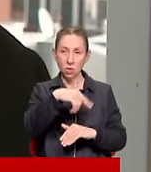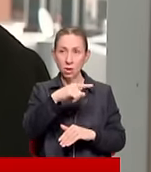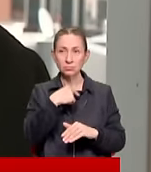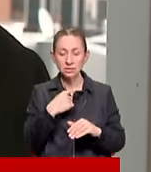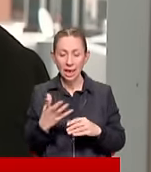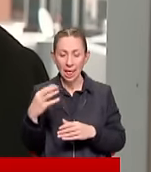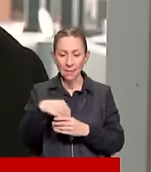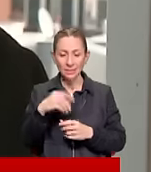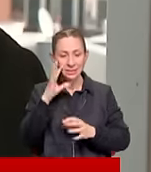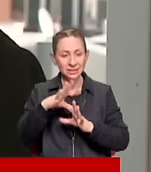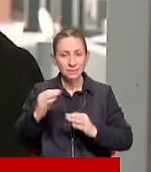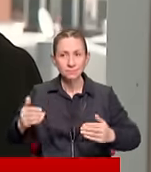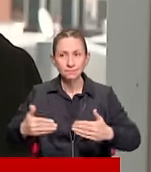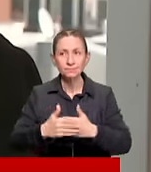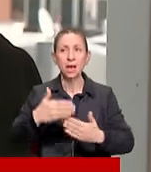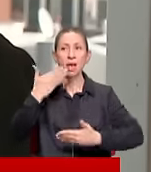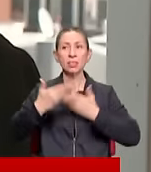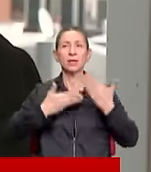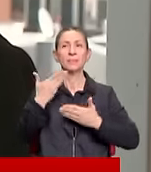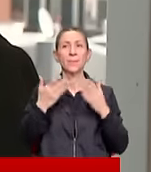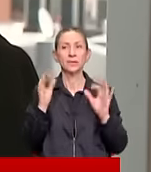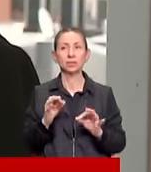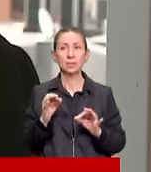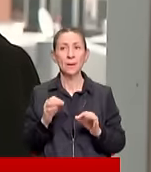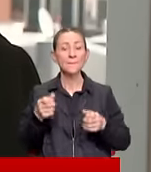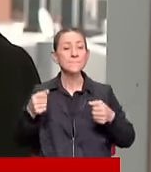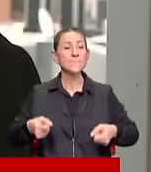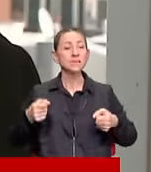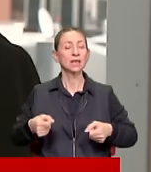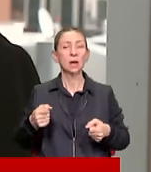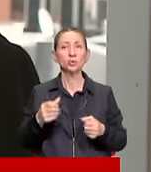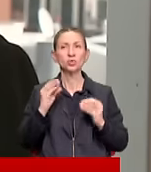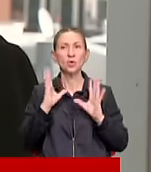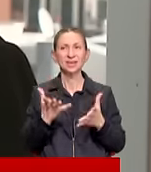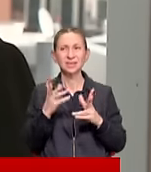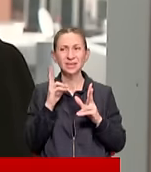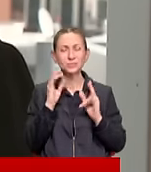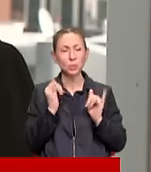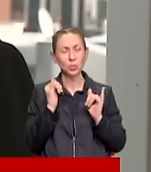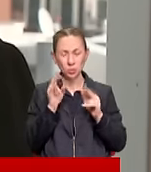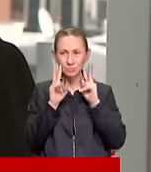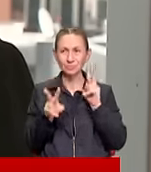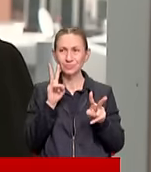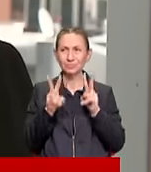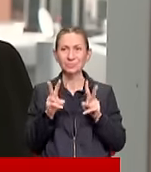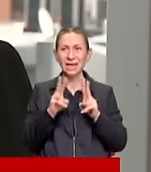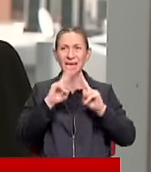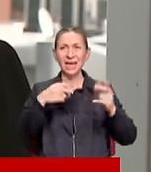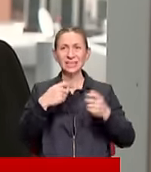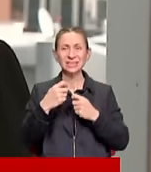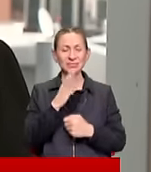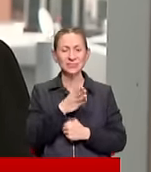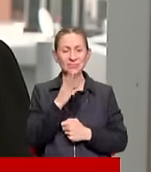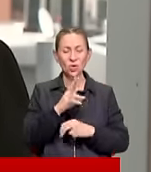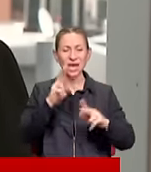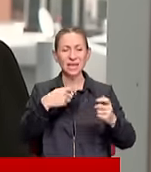arada insanları kucaklaştıkça anlatmaya başladık. Pazarlarda çok kötü manzaralarla karşılaştık. Esnafları gezerken